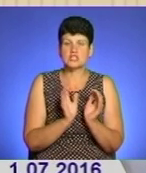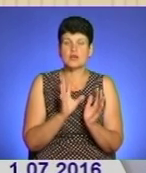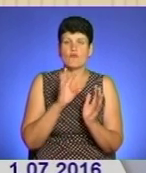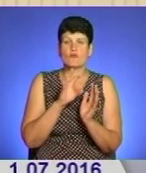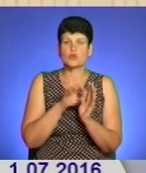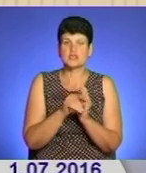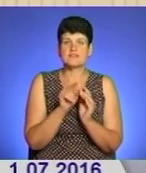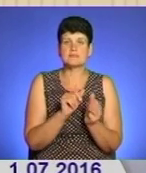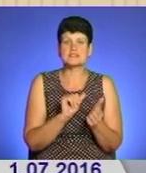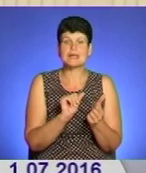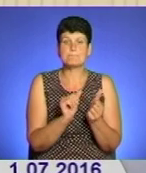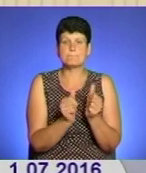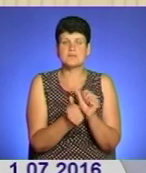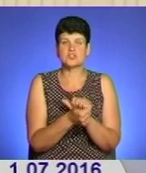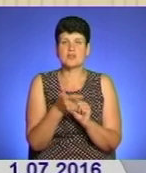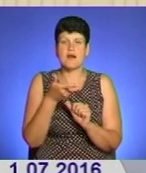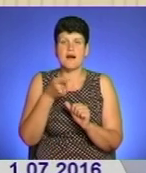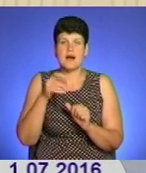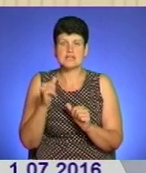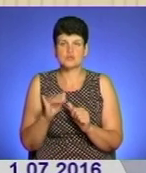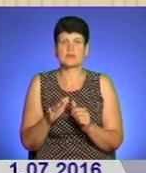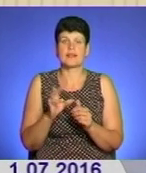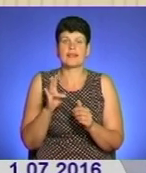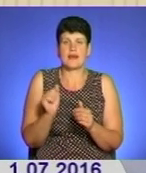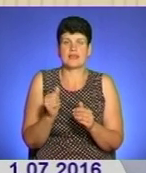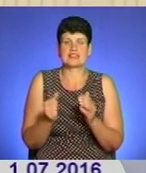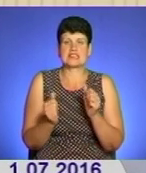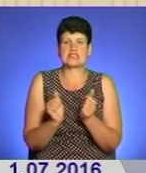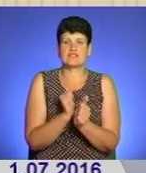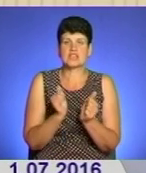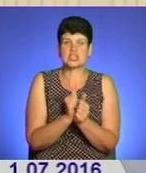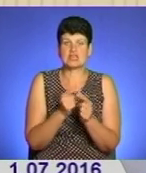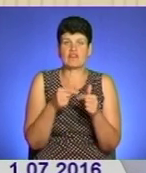заміщення газу на перехід на тверді види палива, це